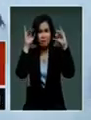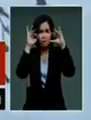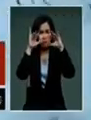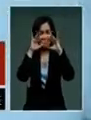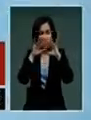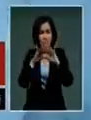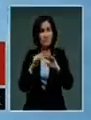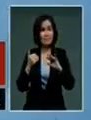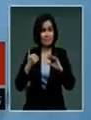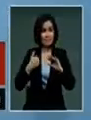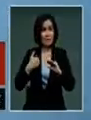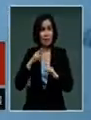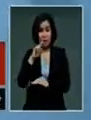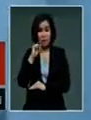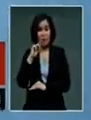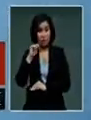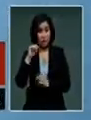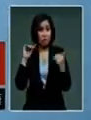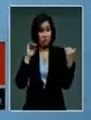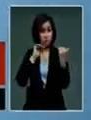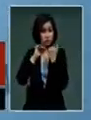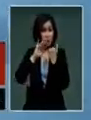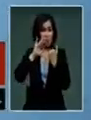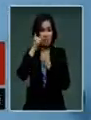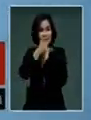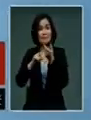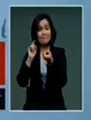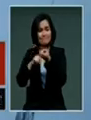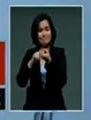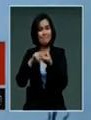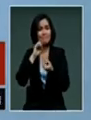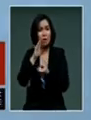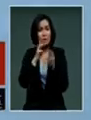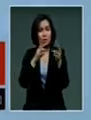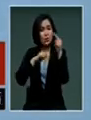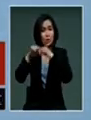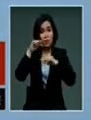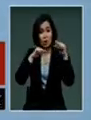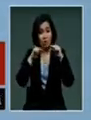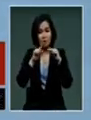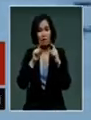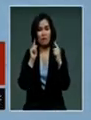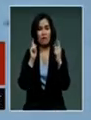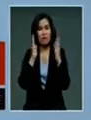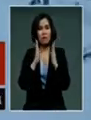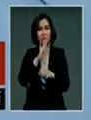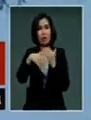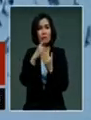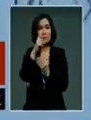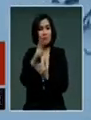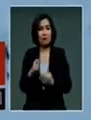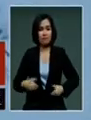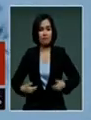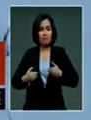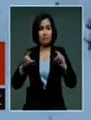แม็กซิมโซโลลอฟรัฐมนตรีคมนาคมของรัสเซียก็บอกว่าการตรวจสอบเนี่ยไม่พบผู้รอดชีวิตจากเหตุการณ์ในครั้งนี้ขณะที่ประ